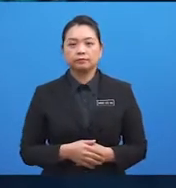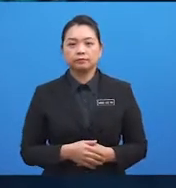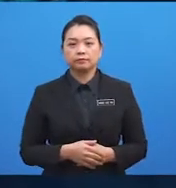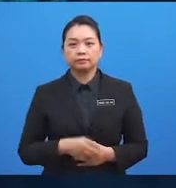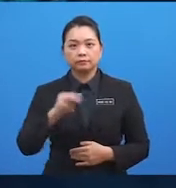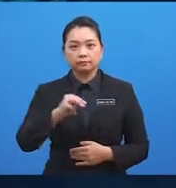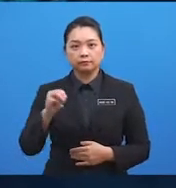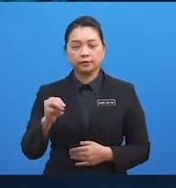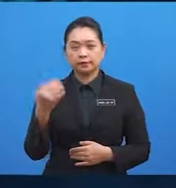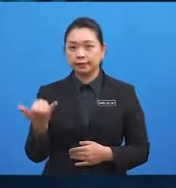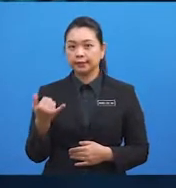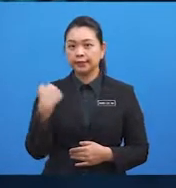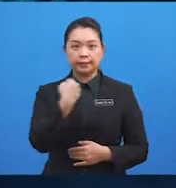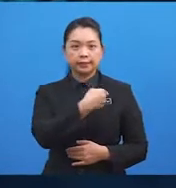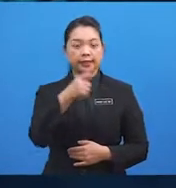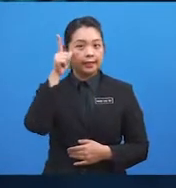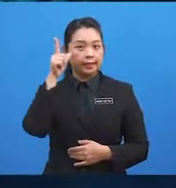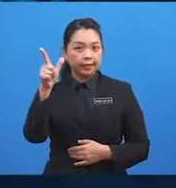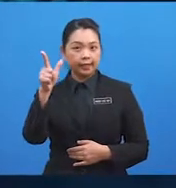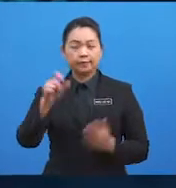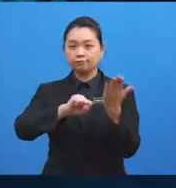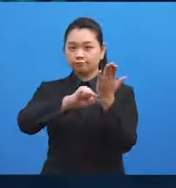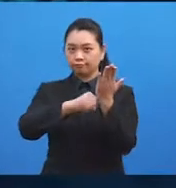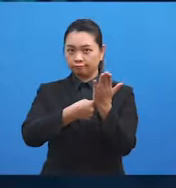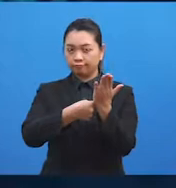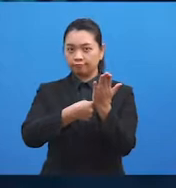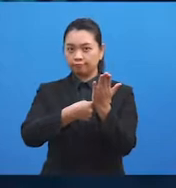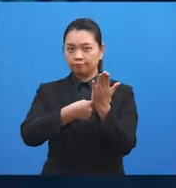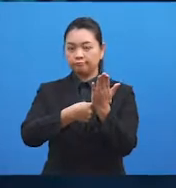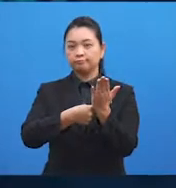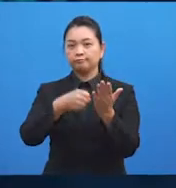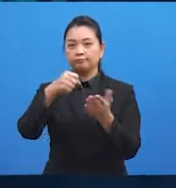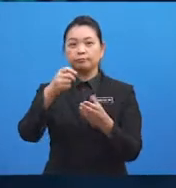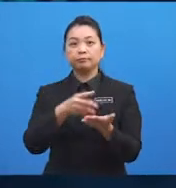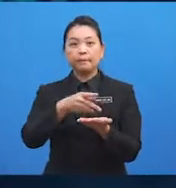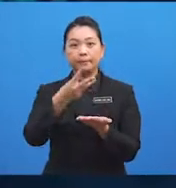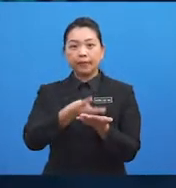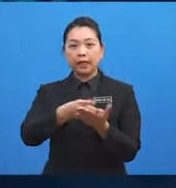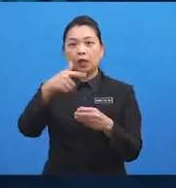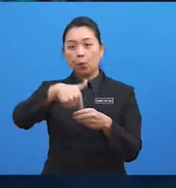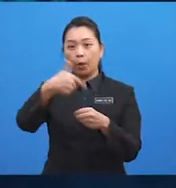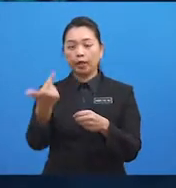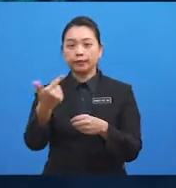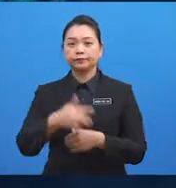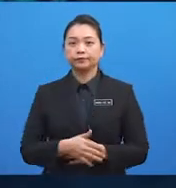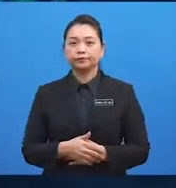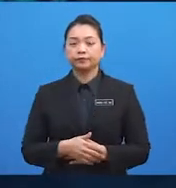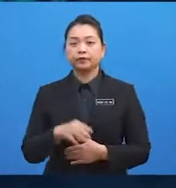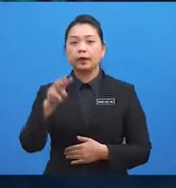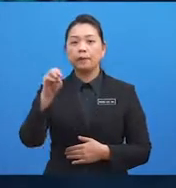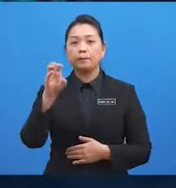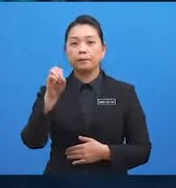Murid-murid, mari kita lihat sumber pembiayaan luaran yang pertama, iaitu